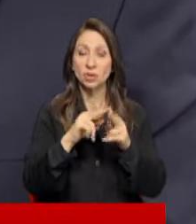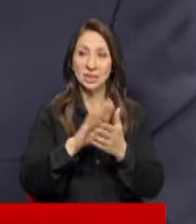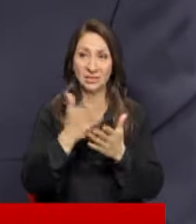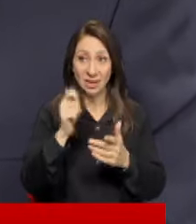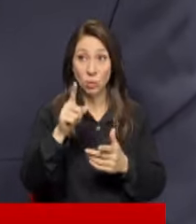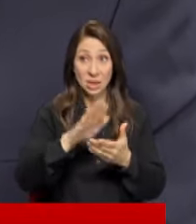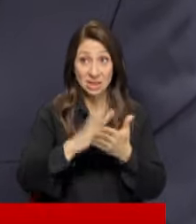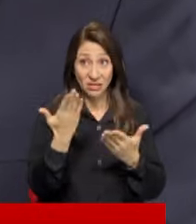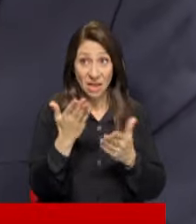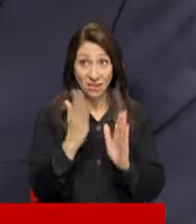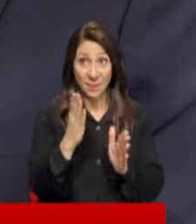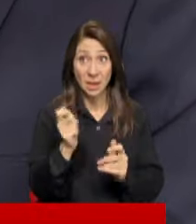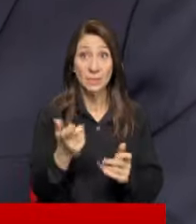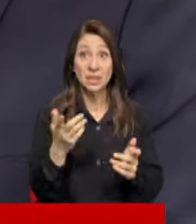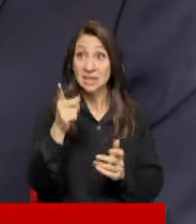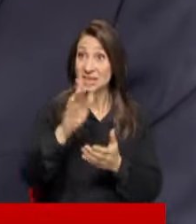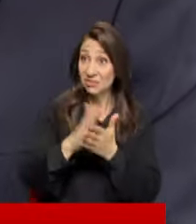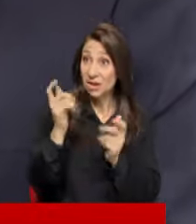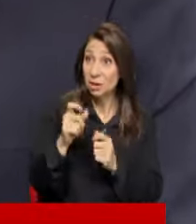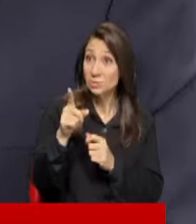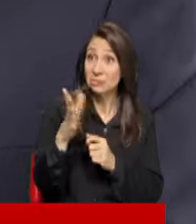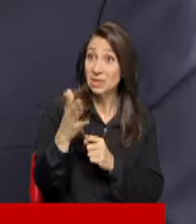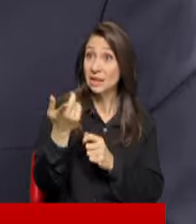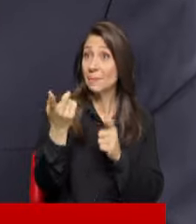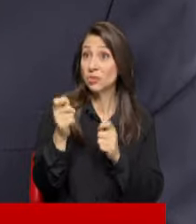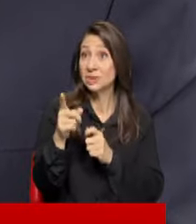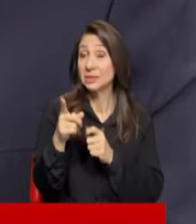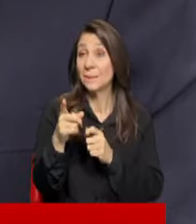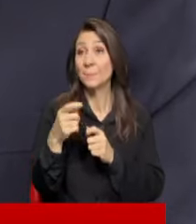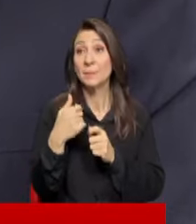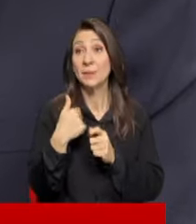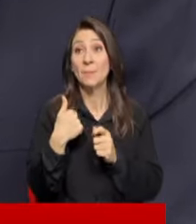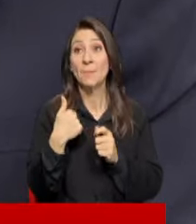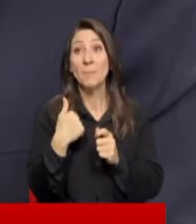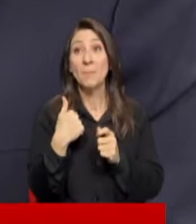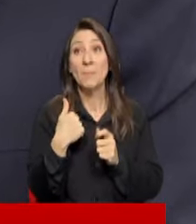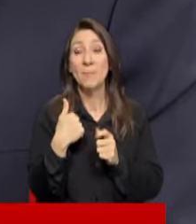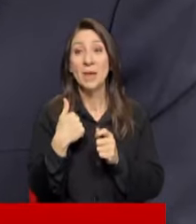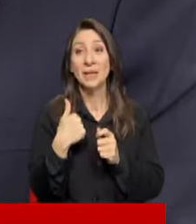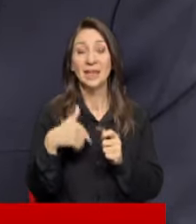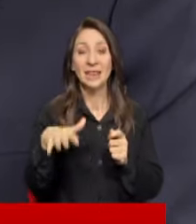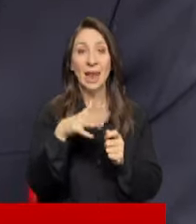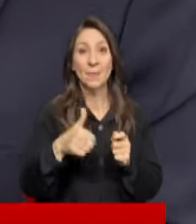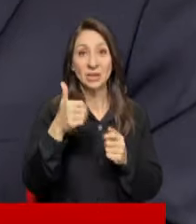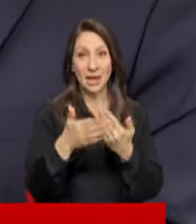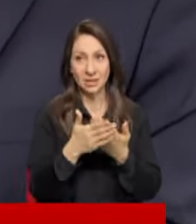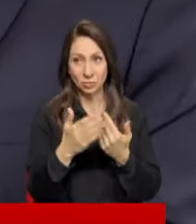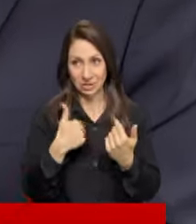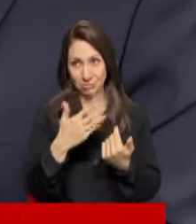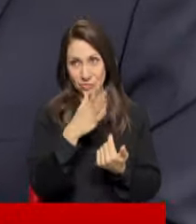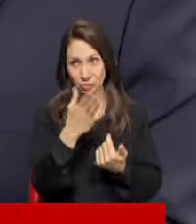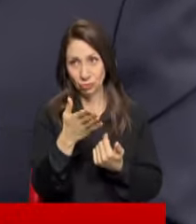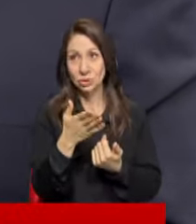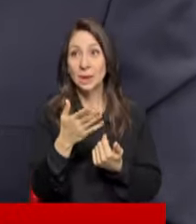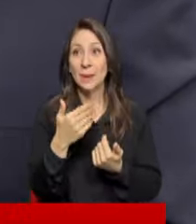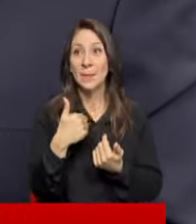istifa dalgaları da devam eder mi? Şimdi tabii siz edecek misiniz mesela? Ne yapacaksınız siz? Ben zaten genel başkan yardımcısıydım, biliyorsunuzdur.